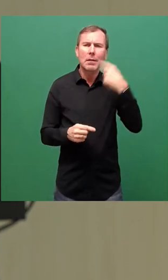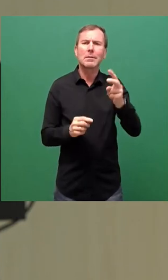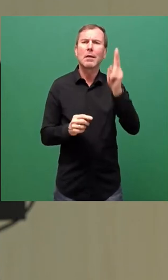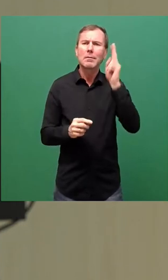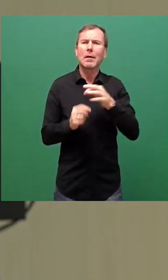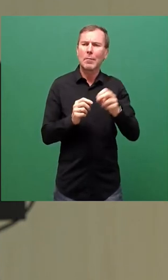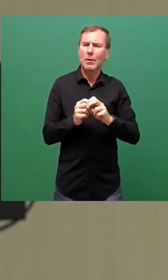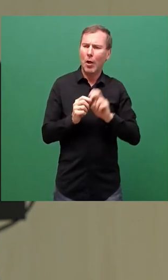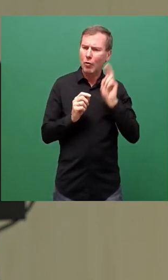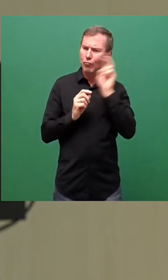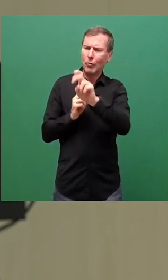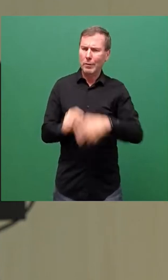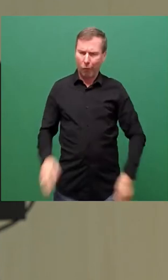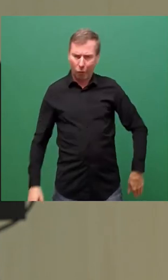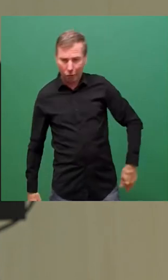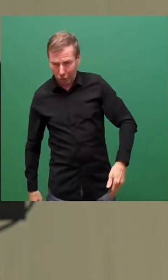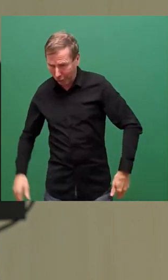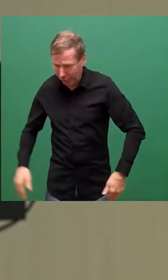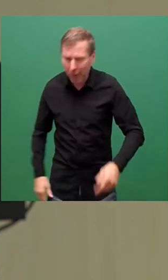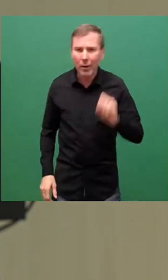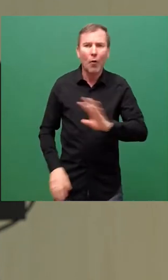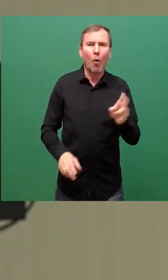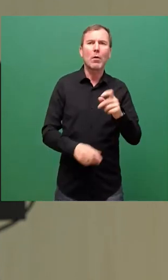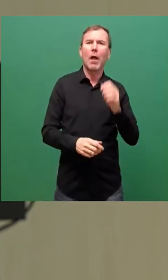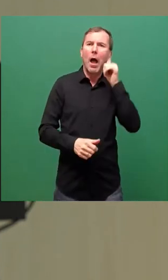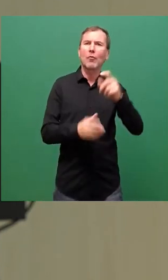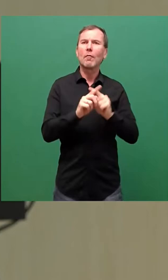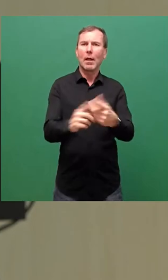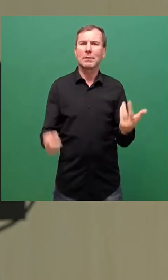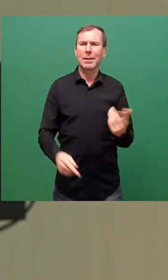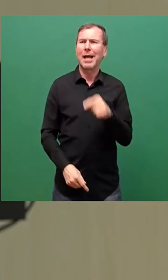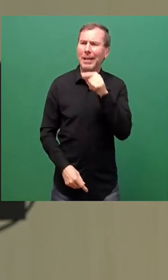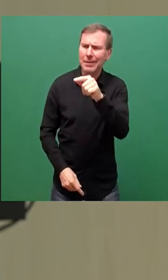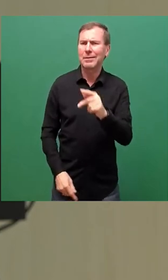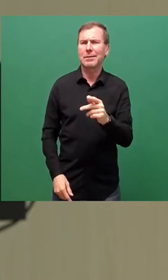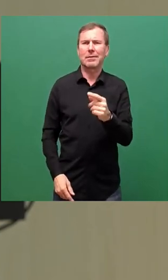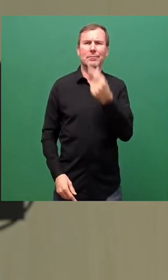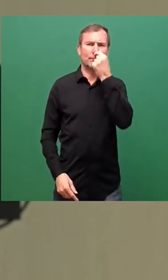würden. Das würden die auch ohne Anruftaxi machen. Ja, und das ist dekadent.